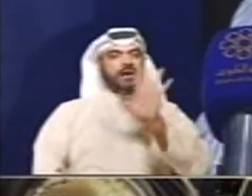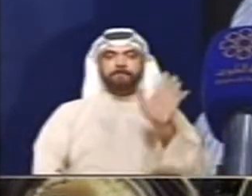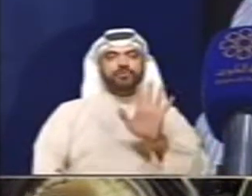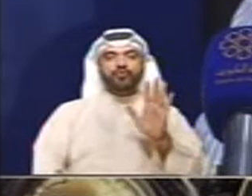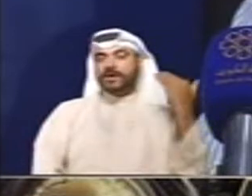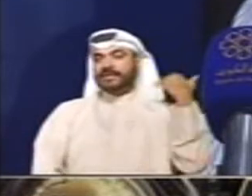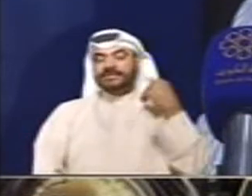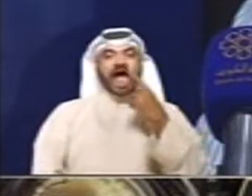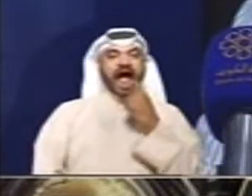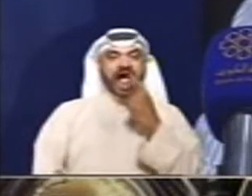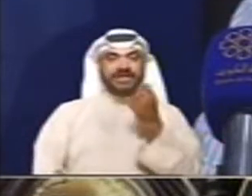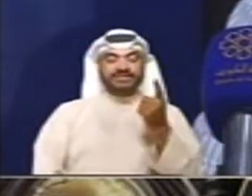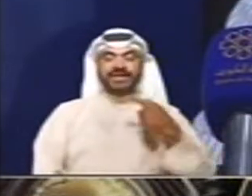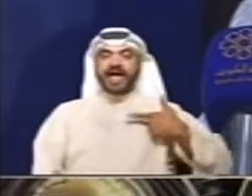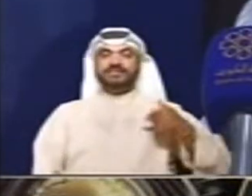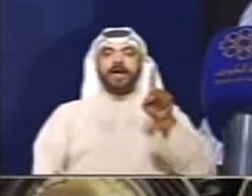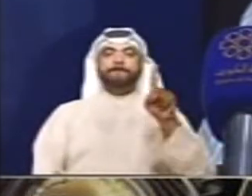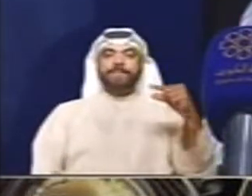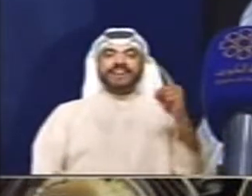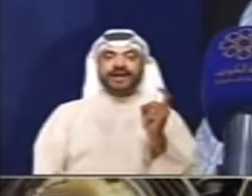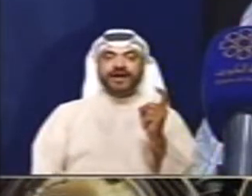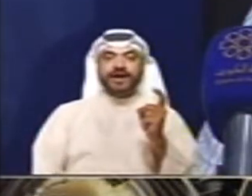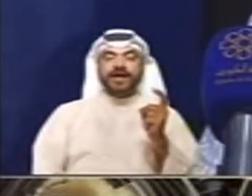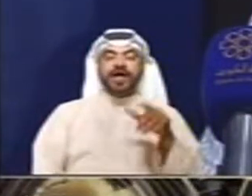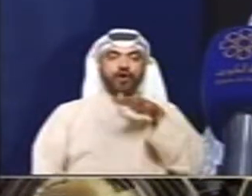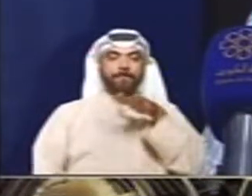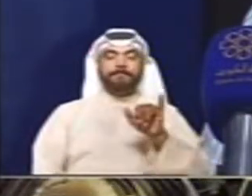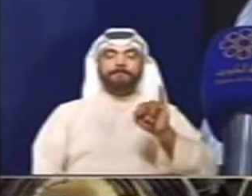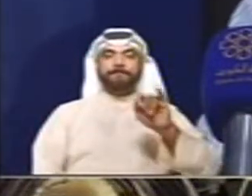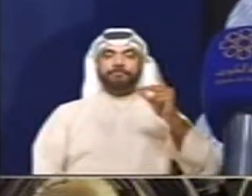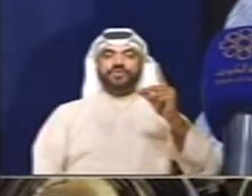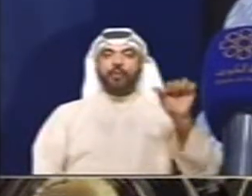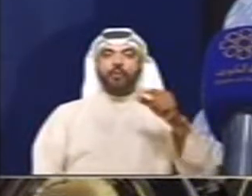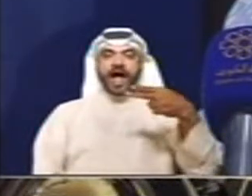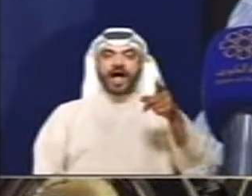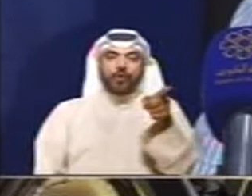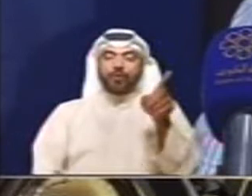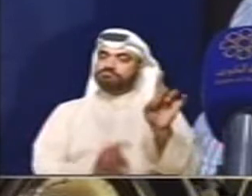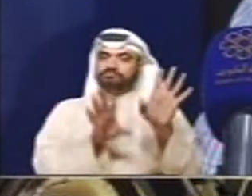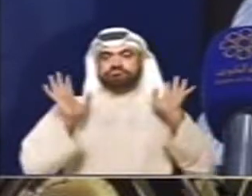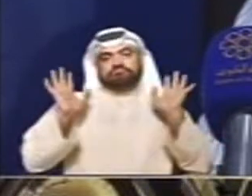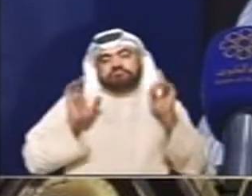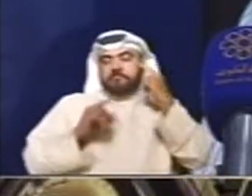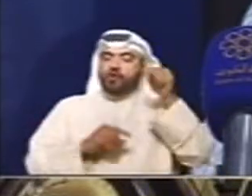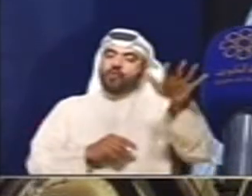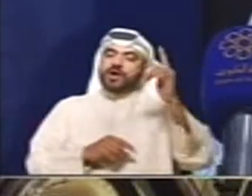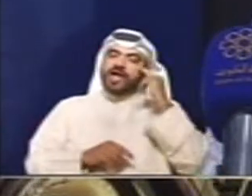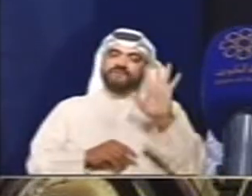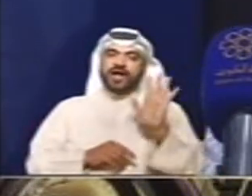المباراتين الودية ستكونان في يومي 21 و25، بالتالي الاستشفاء مهم جدا، وهذه مهمة الجهاز